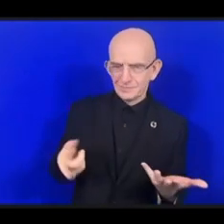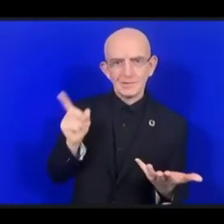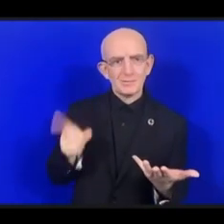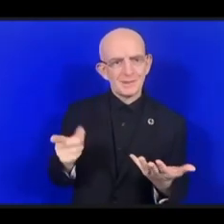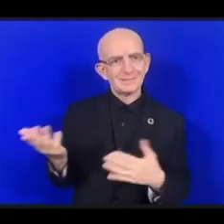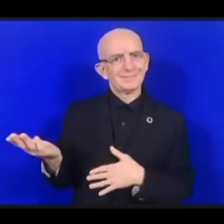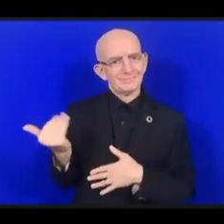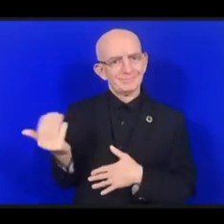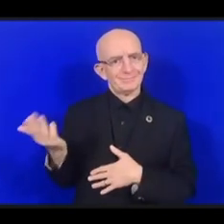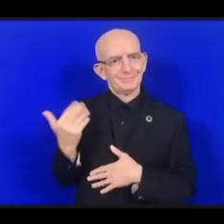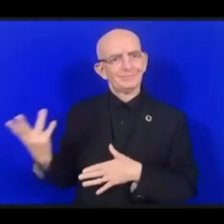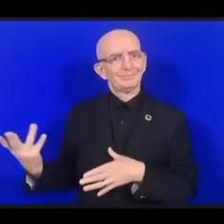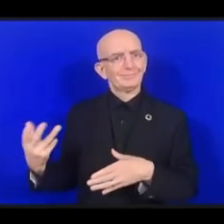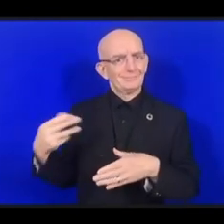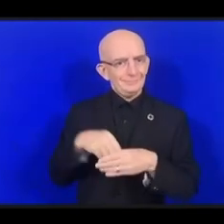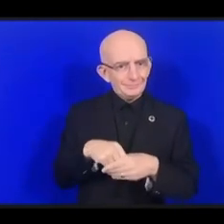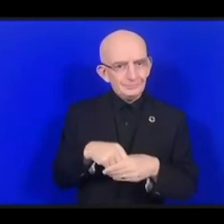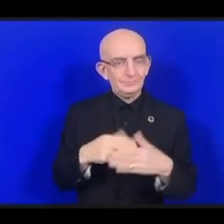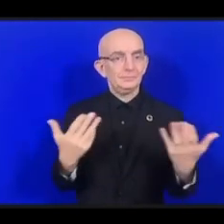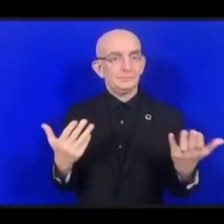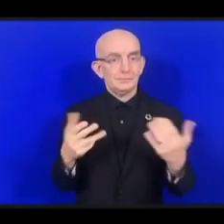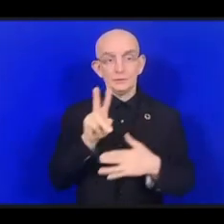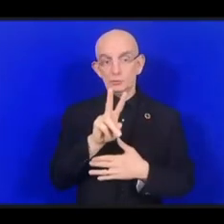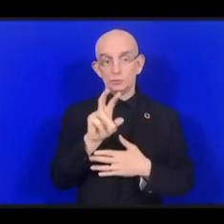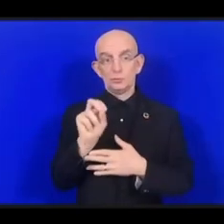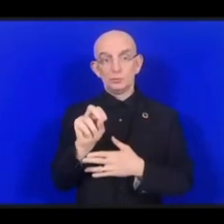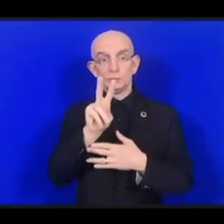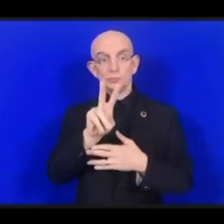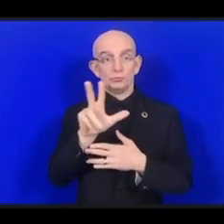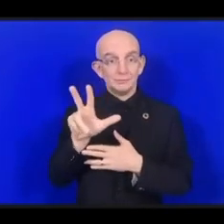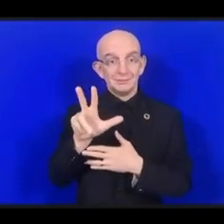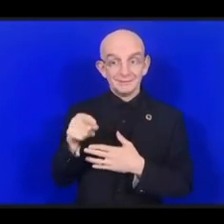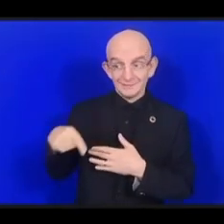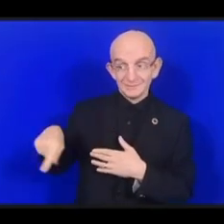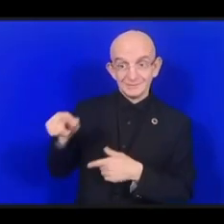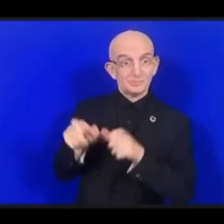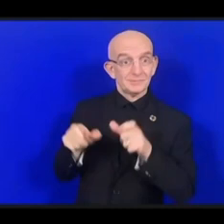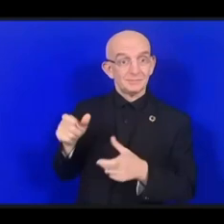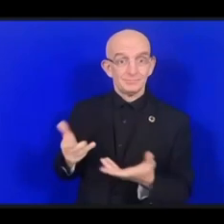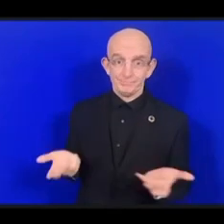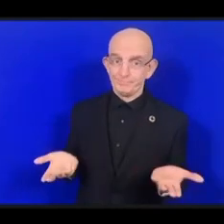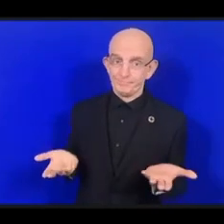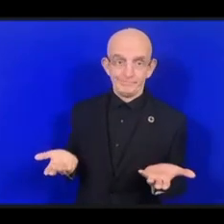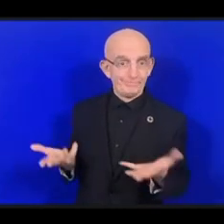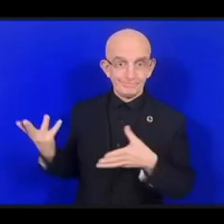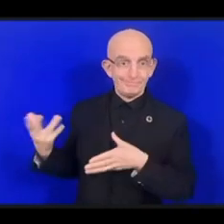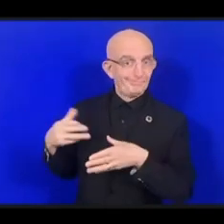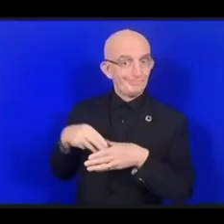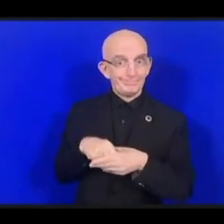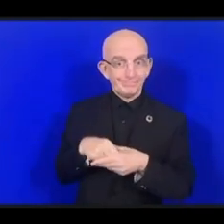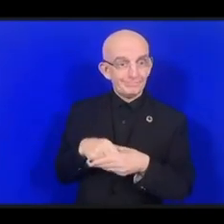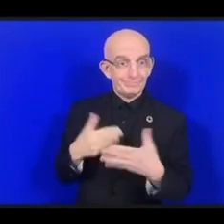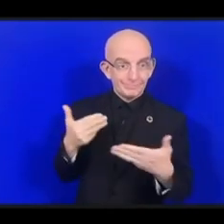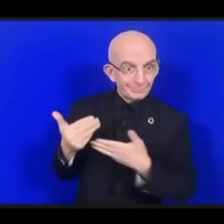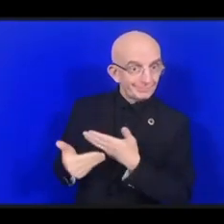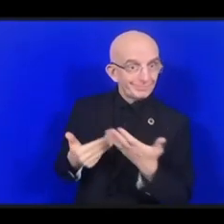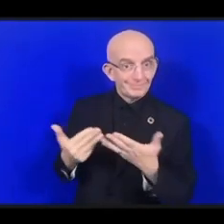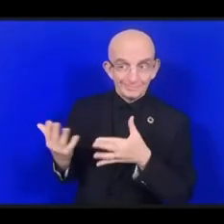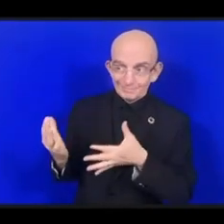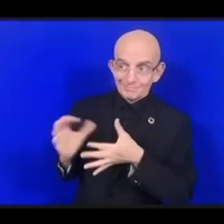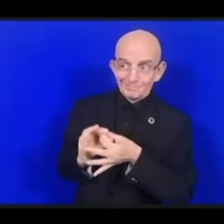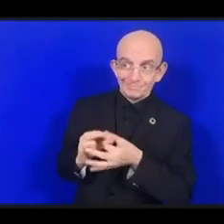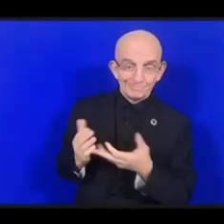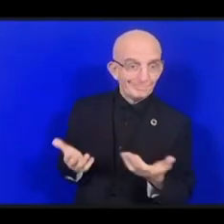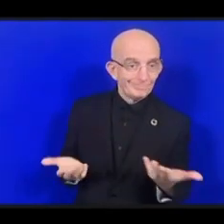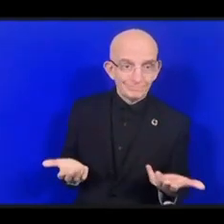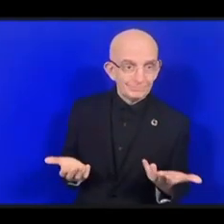了2023年，那么多人还无法上网，或者是上网的连接的质量也很差。这些人大部分来自于全球的南方